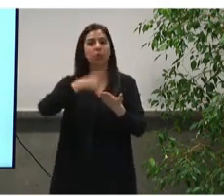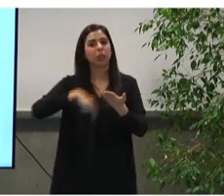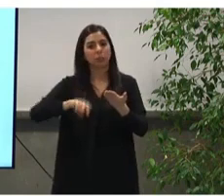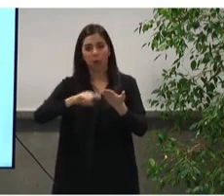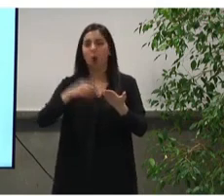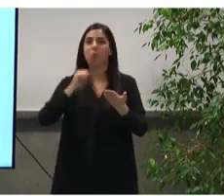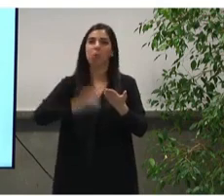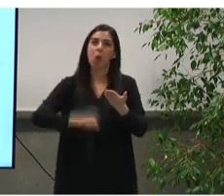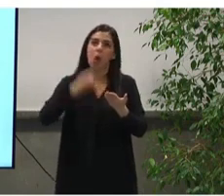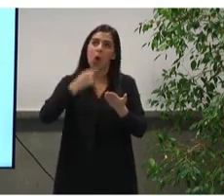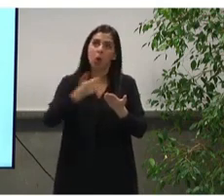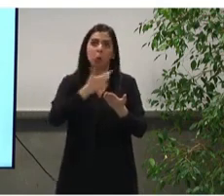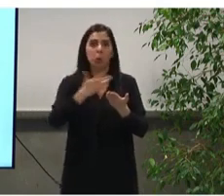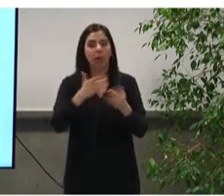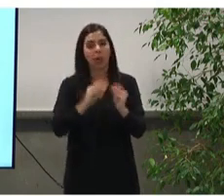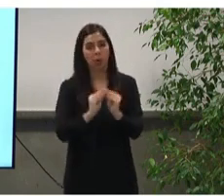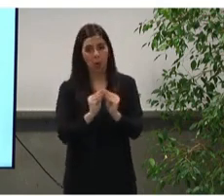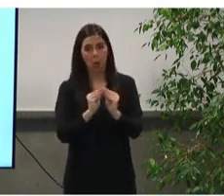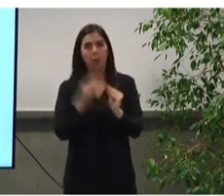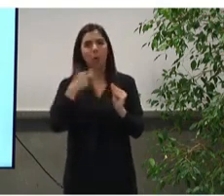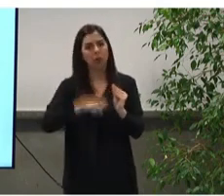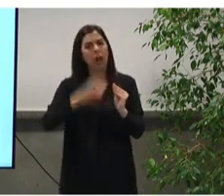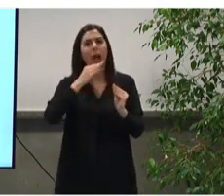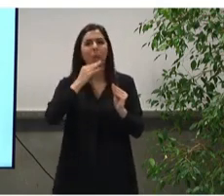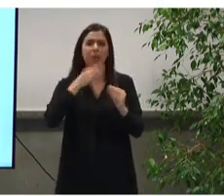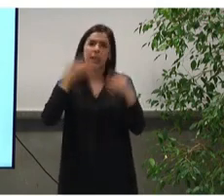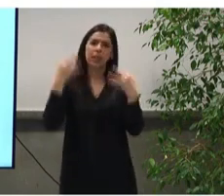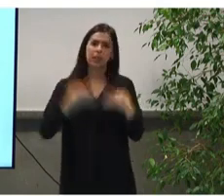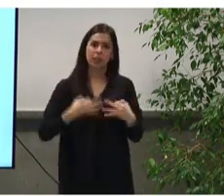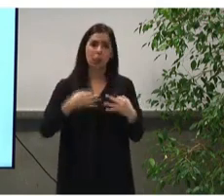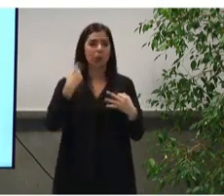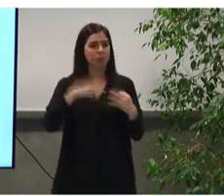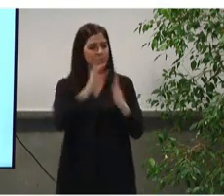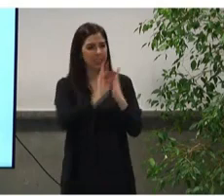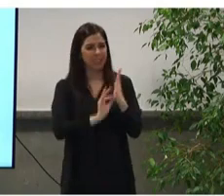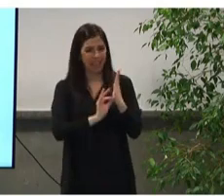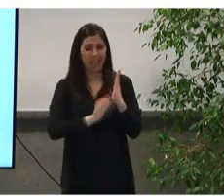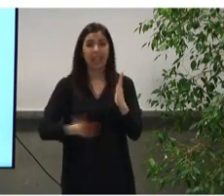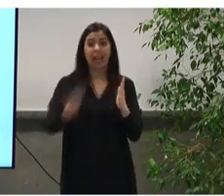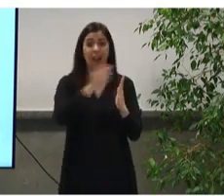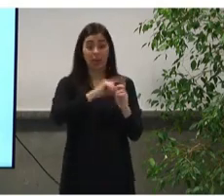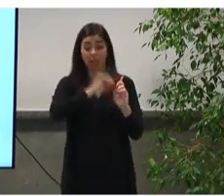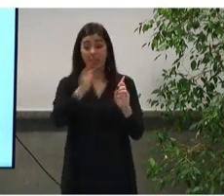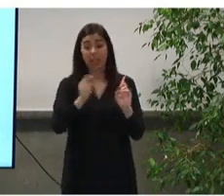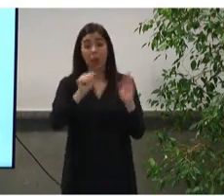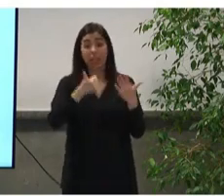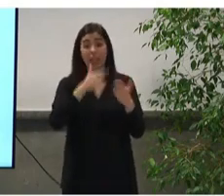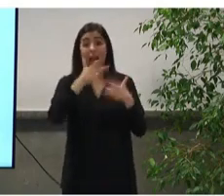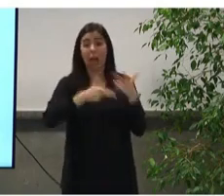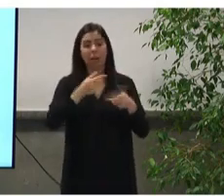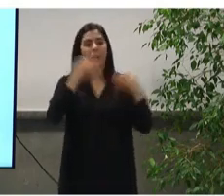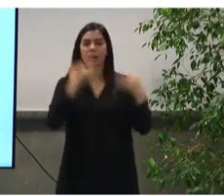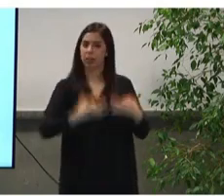cui ci sbilanciamo a dare dei numeri, perché siamo abbastanza confidenti che i dati che abbiamo fino al 6 aprile sono robusti, cioè